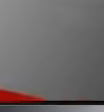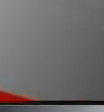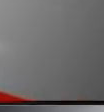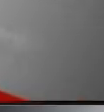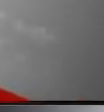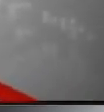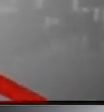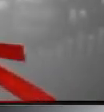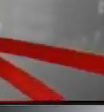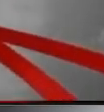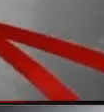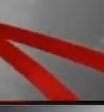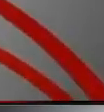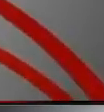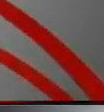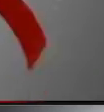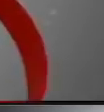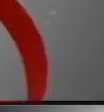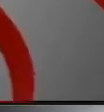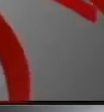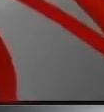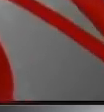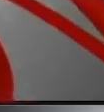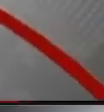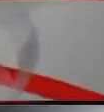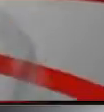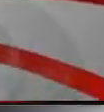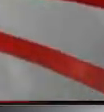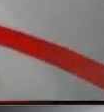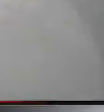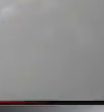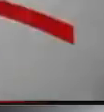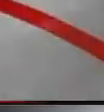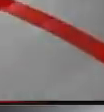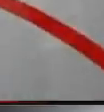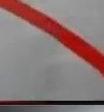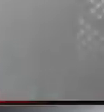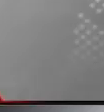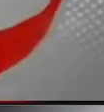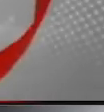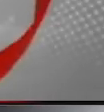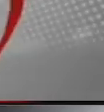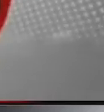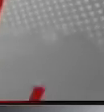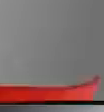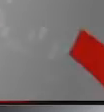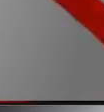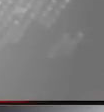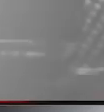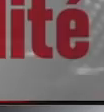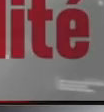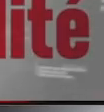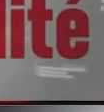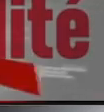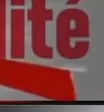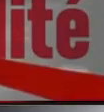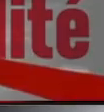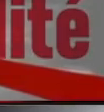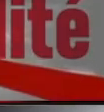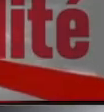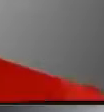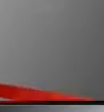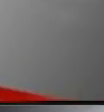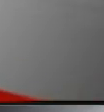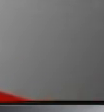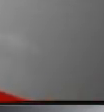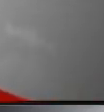preuve que nous fait et tout ça nous dit au président Jovenel a dit tout net dans vidéo ça là et chaque pas oublier président Jovenel te voler carton dans président Jovenel sous pas de voler ban moi